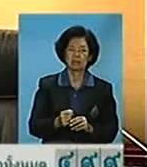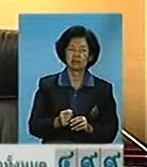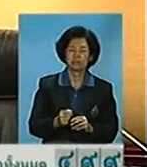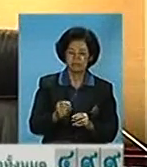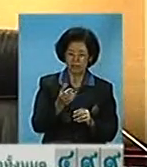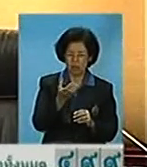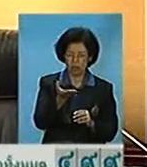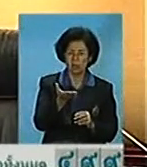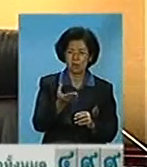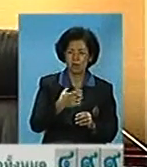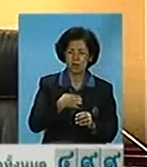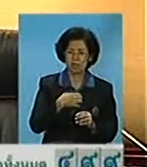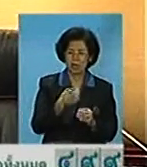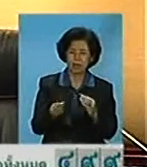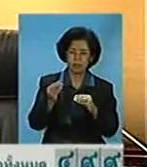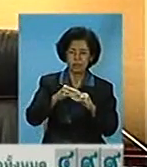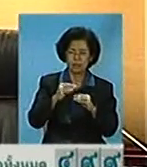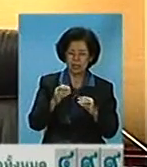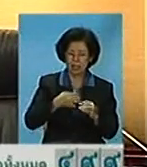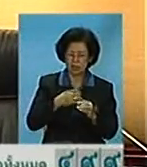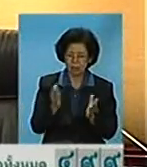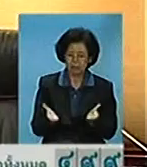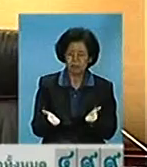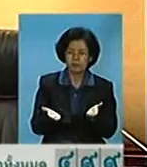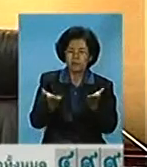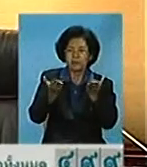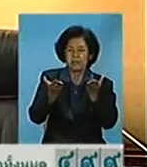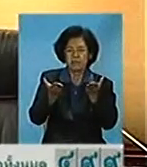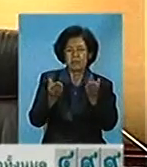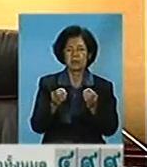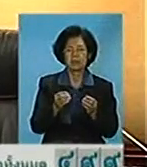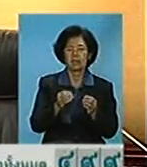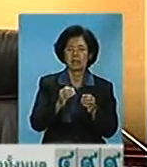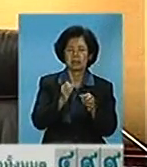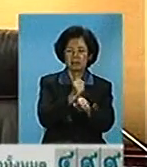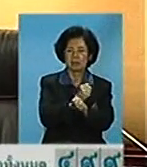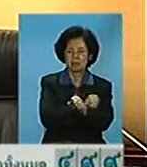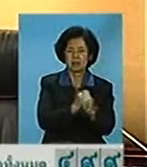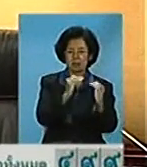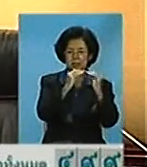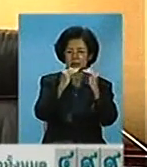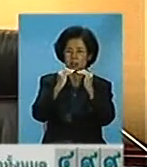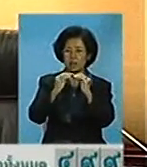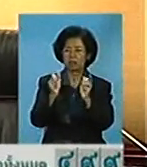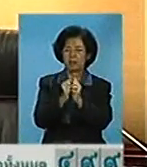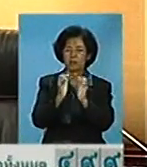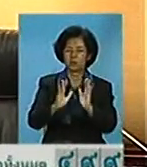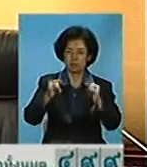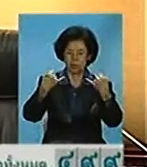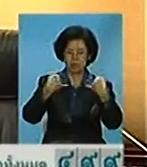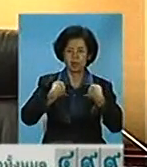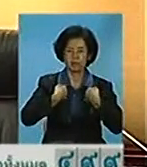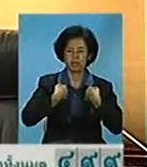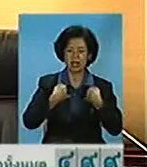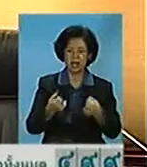พิ่มเนี่ยคือท่านเพียงแต่อยากจะยกระดับแรงงานจะสวนยางให้ขึ้นมาเท่ากับผู้เป็นเจ้าของกระสุนยางซึ่งผมก็หลายท่